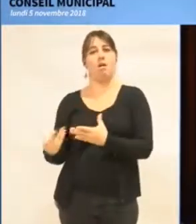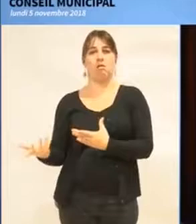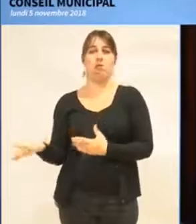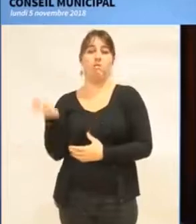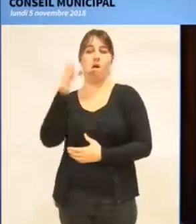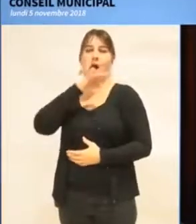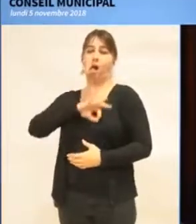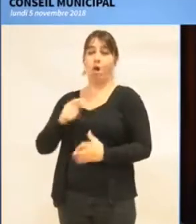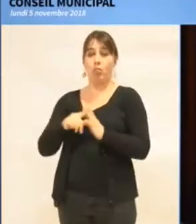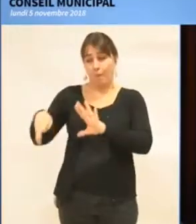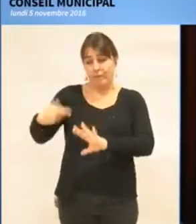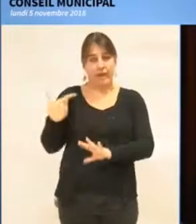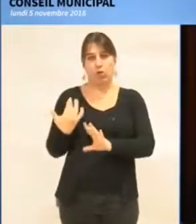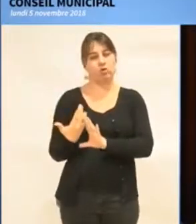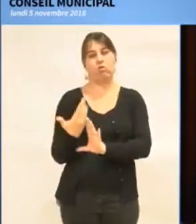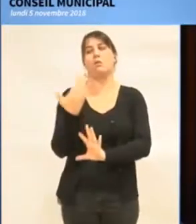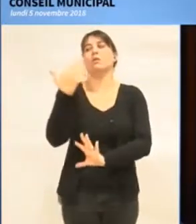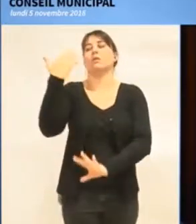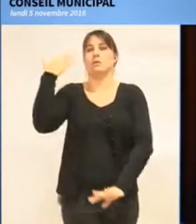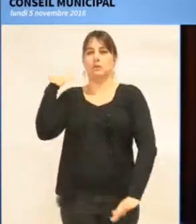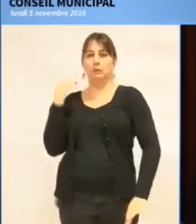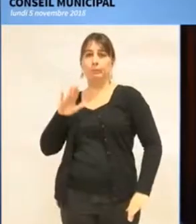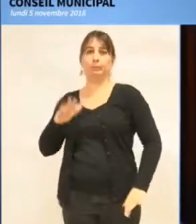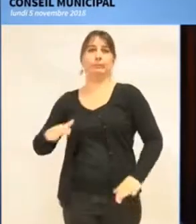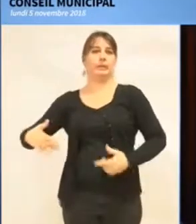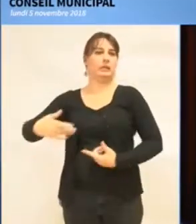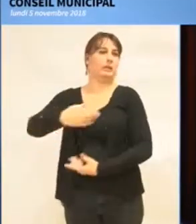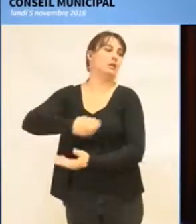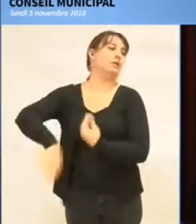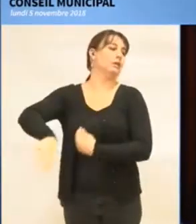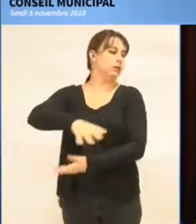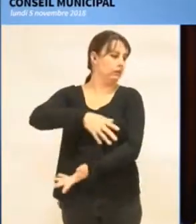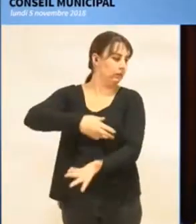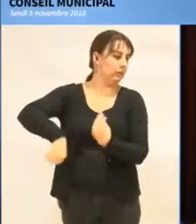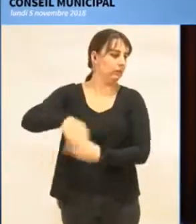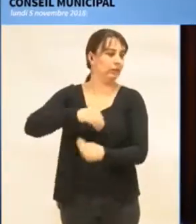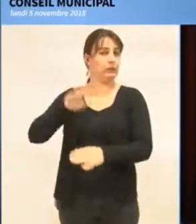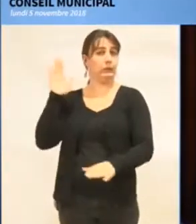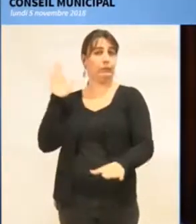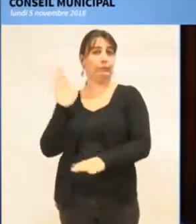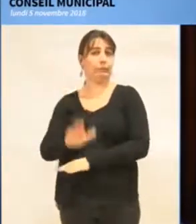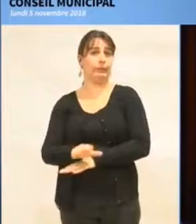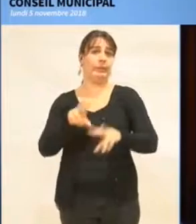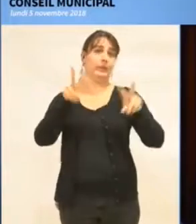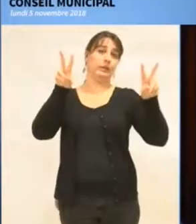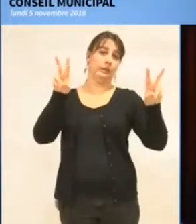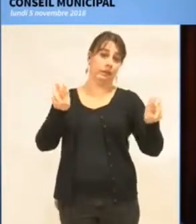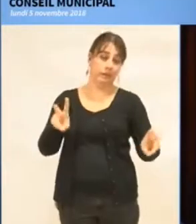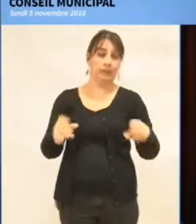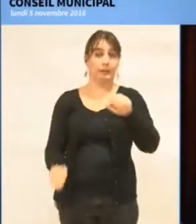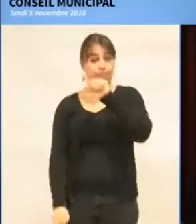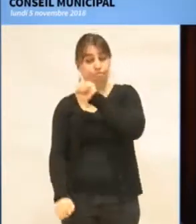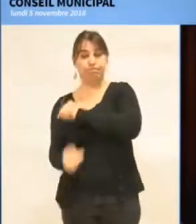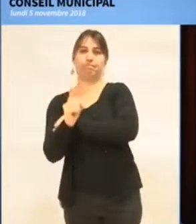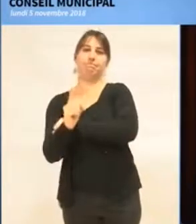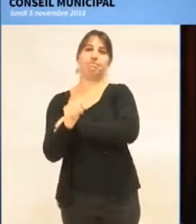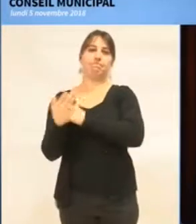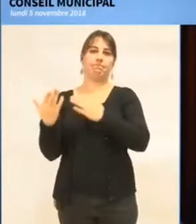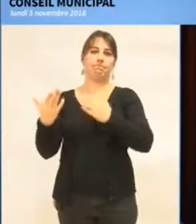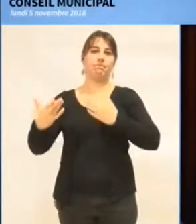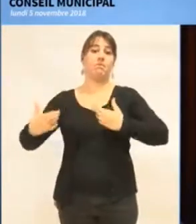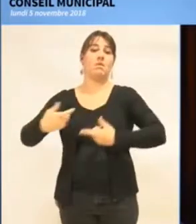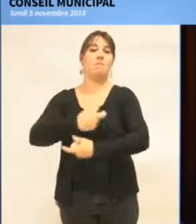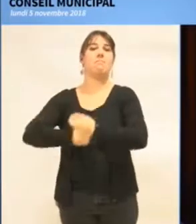2014, qui confère à notre territoire une marque, avec beaucoup de guillemets, particulière. Ce marché